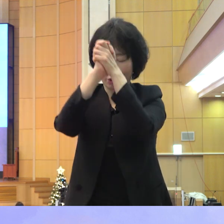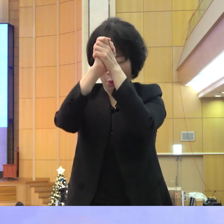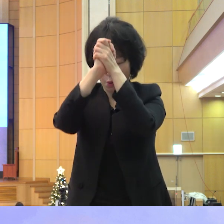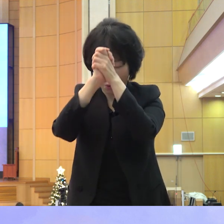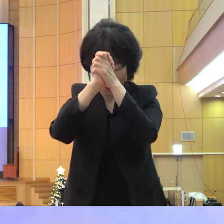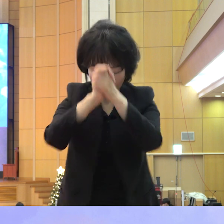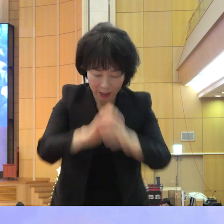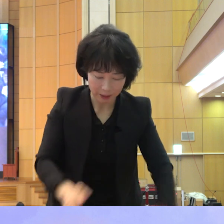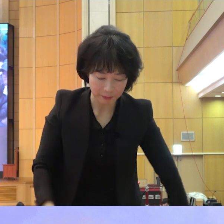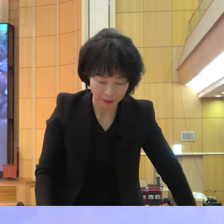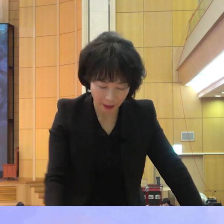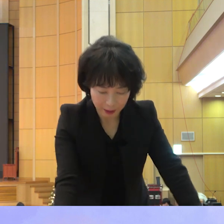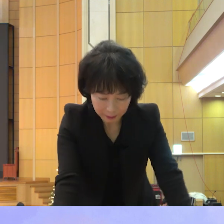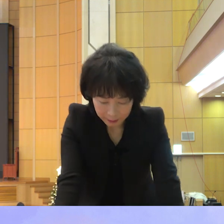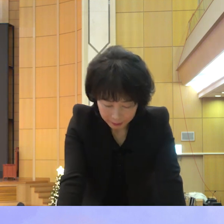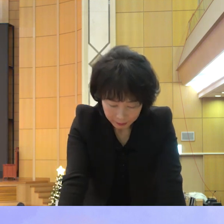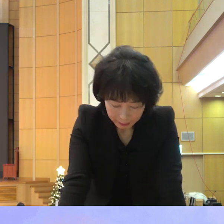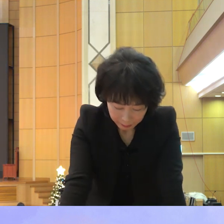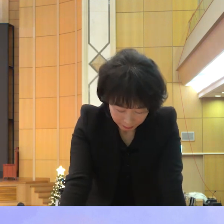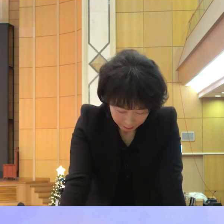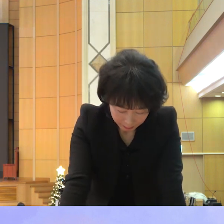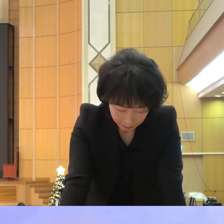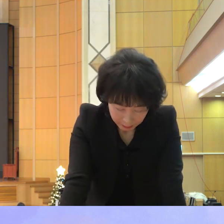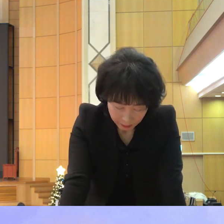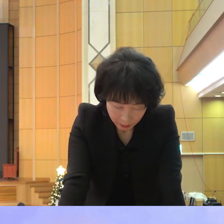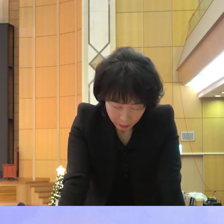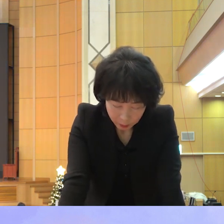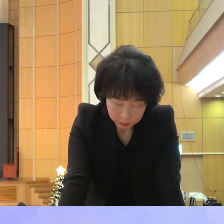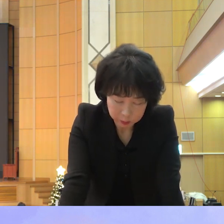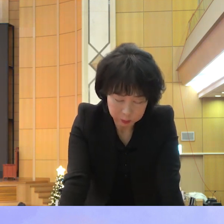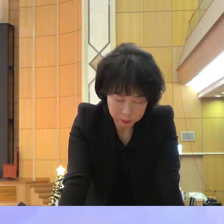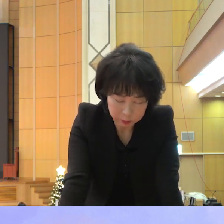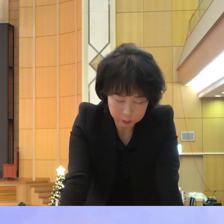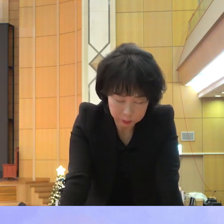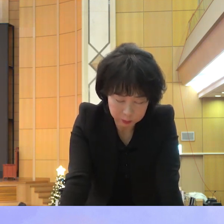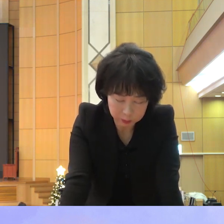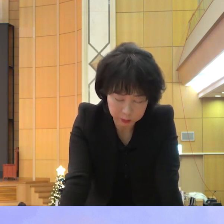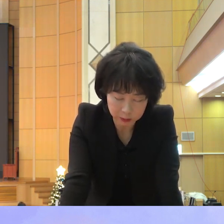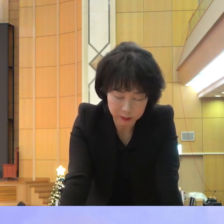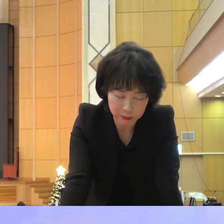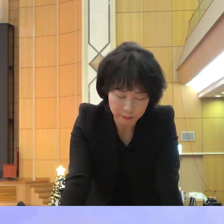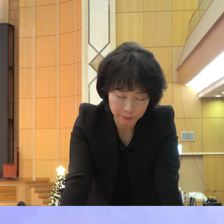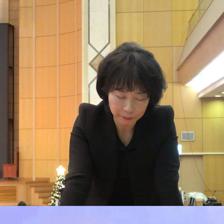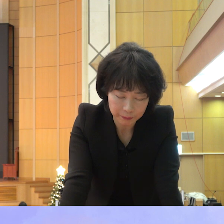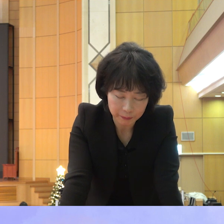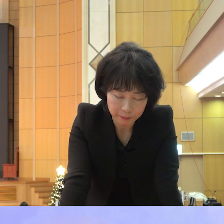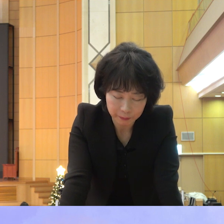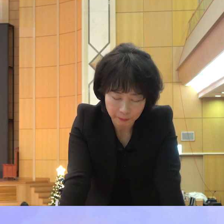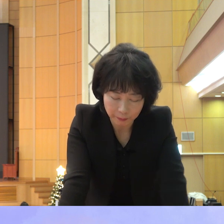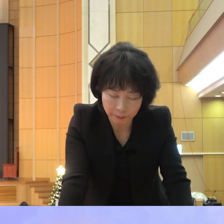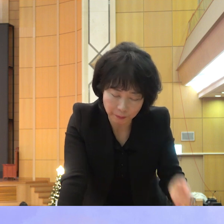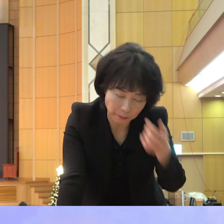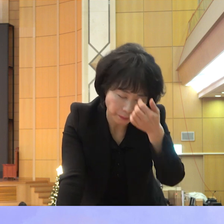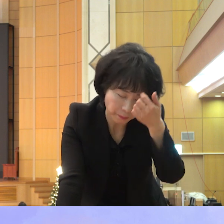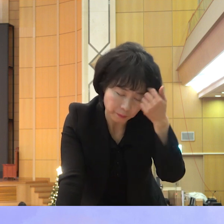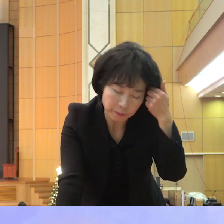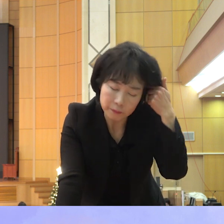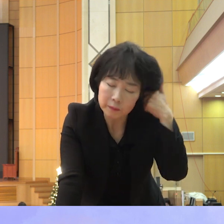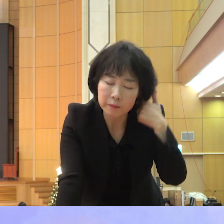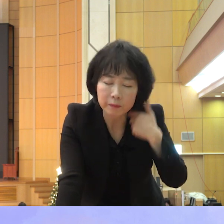주여, 살아계신 하나님 아버지 은혜와 사랑을 감사드립니다. 우리 하나님 아버지 오늘도 이처럼 사랑해 주시고 축복해